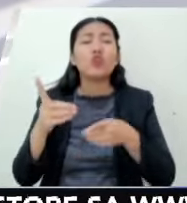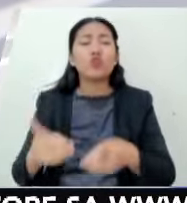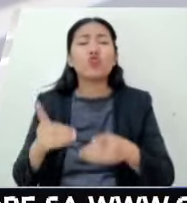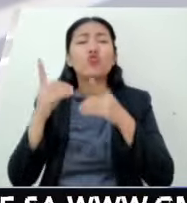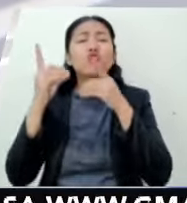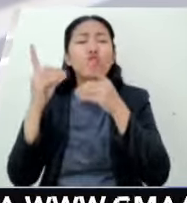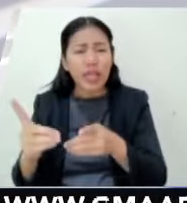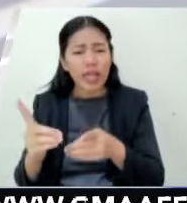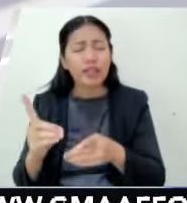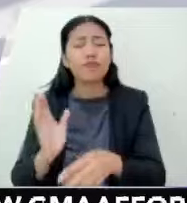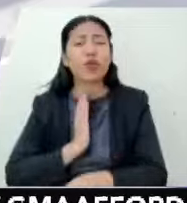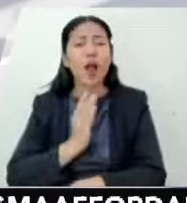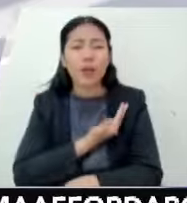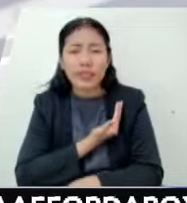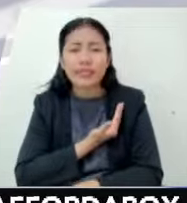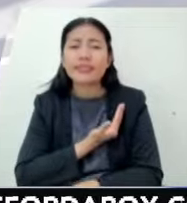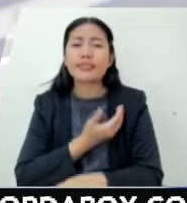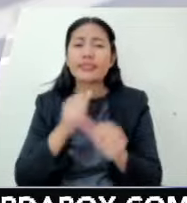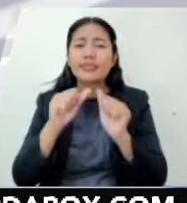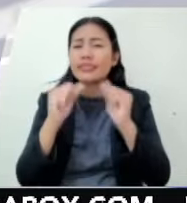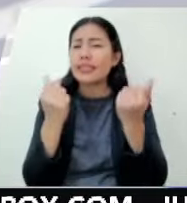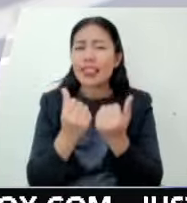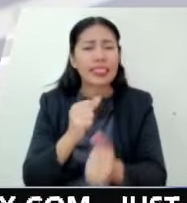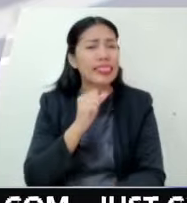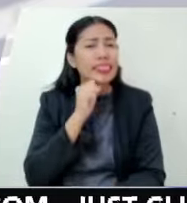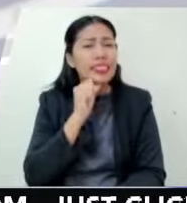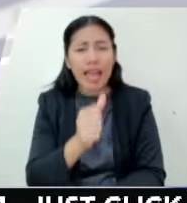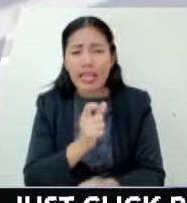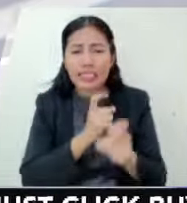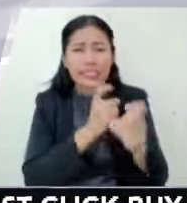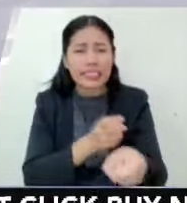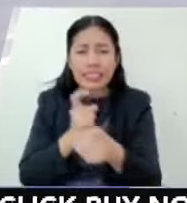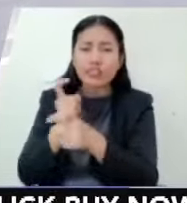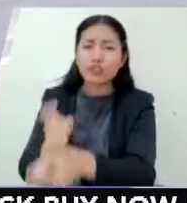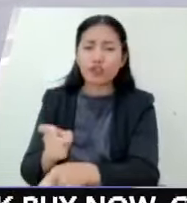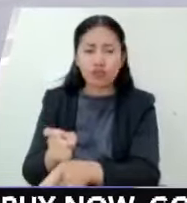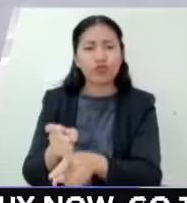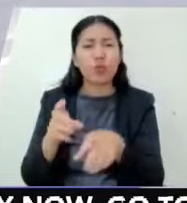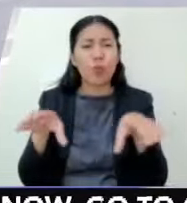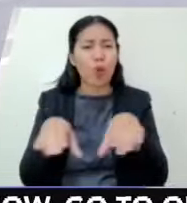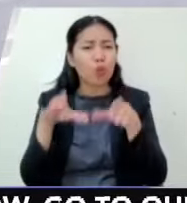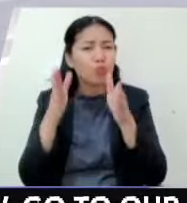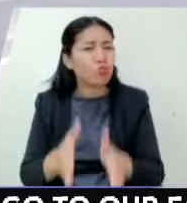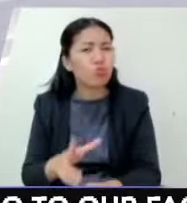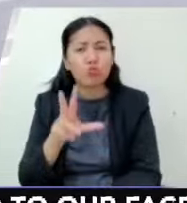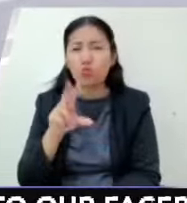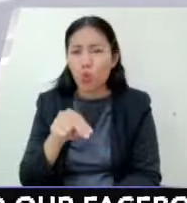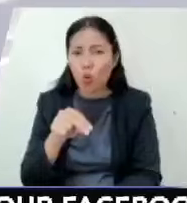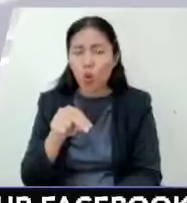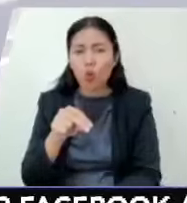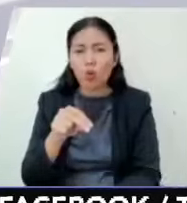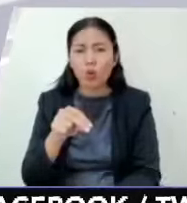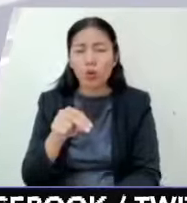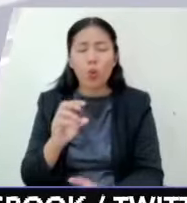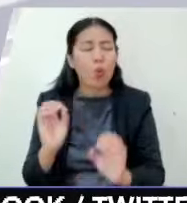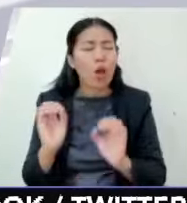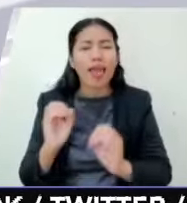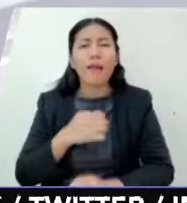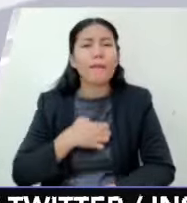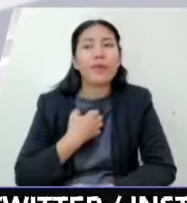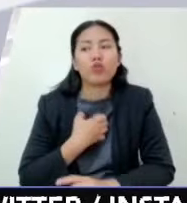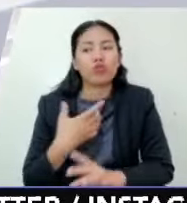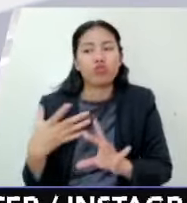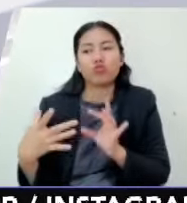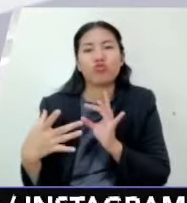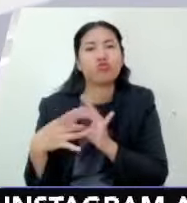ahensya at hindi po siya mapupunta sa mga empleyado. Wala naman pong strings attached na